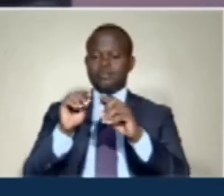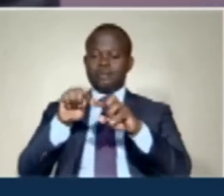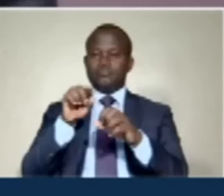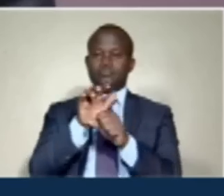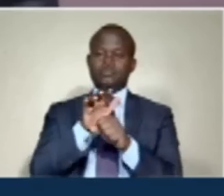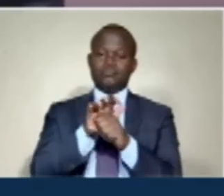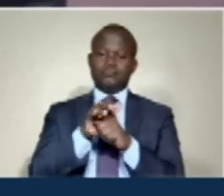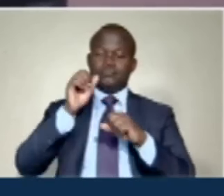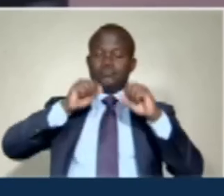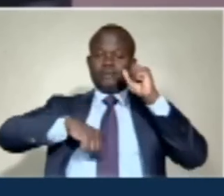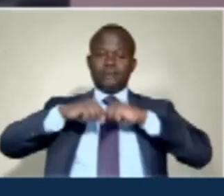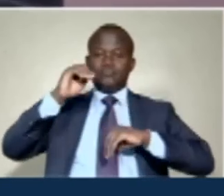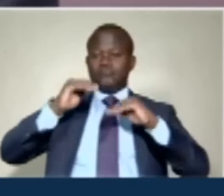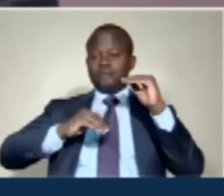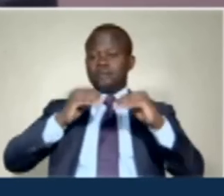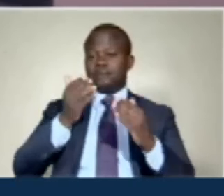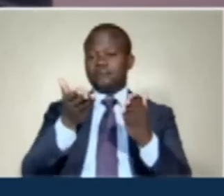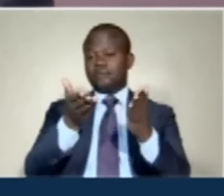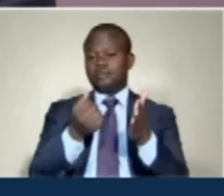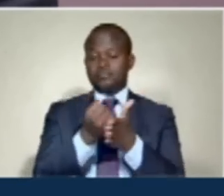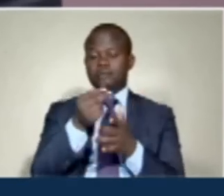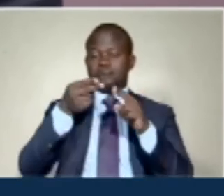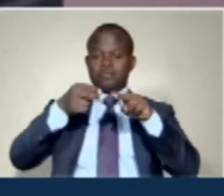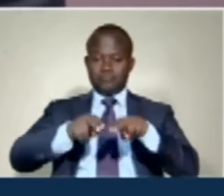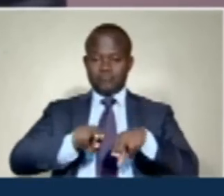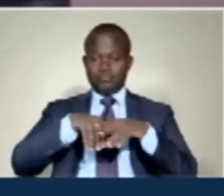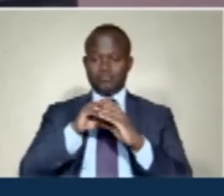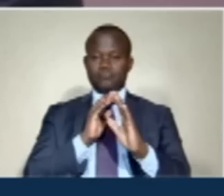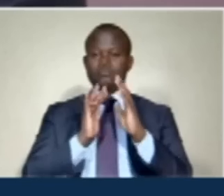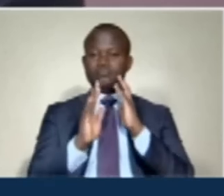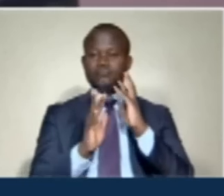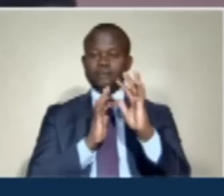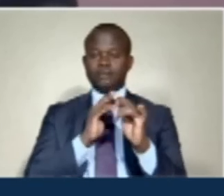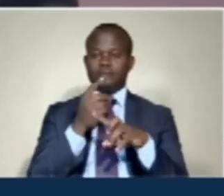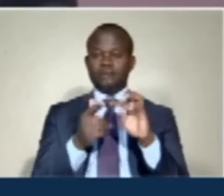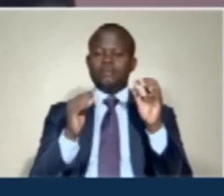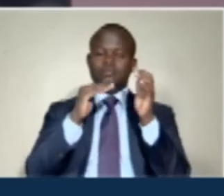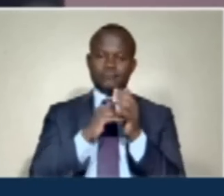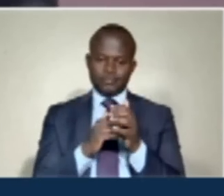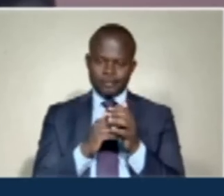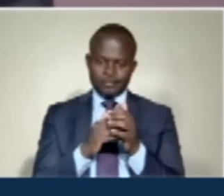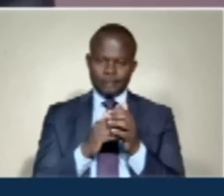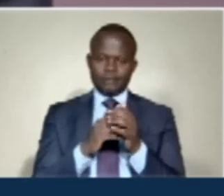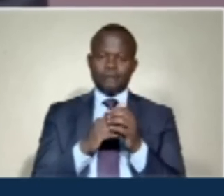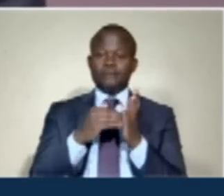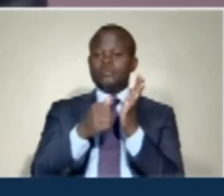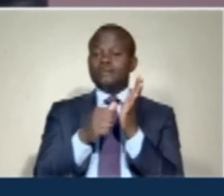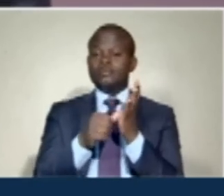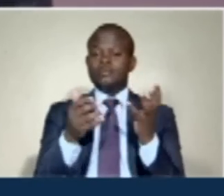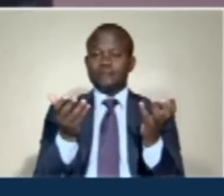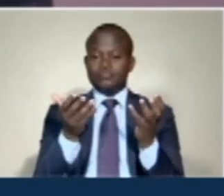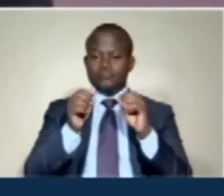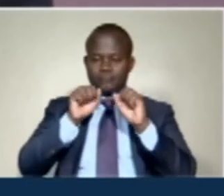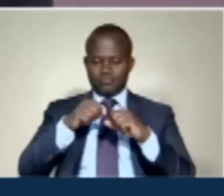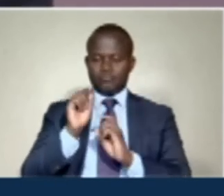ahanini ku busumbane buriho butuma habaho urwo rujya n'uruza. Ariko nanone umuzi w'ikibazo ushobora